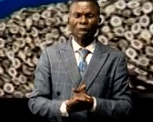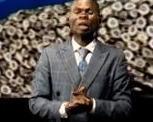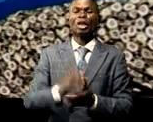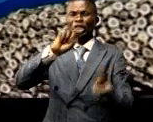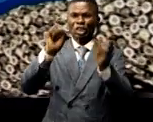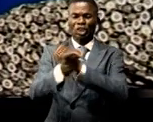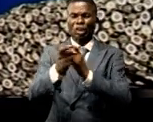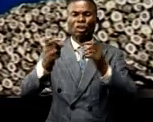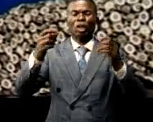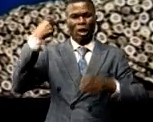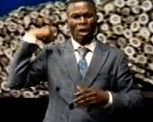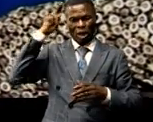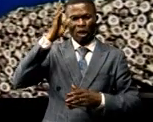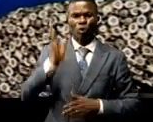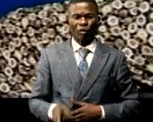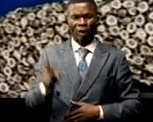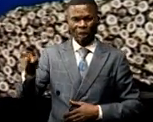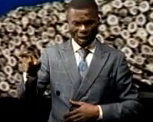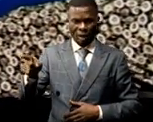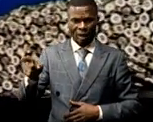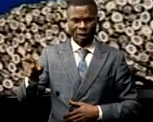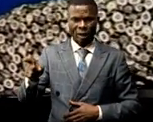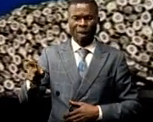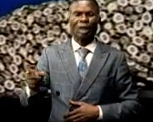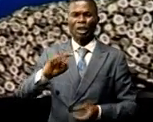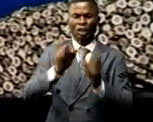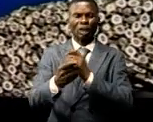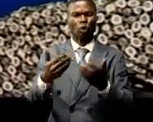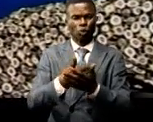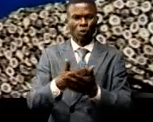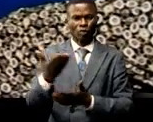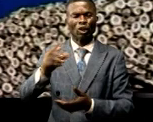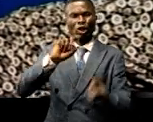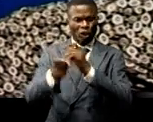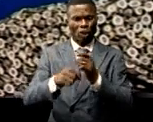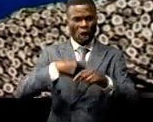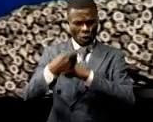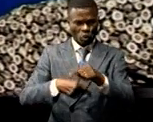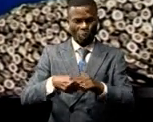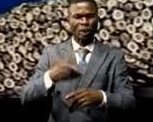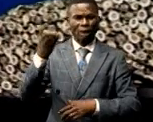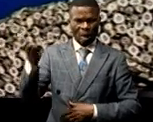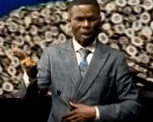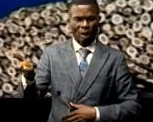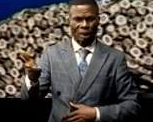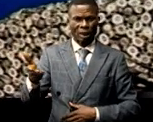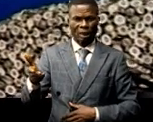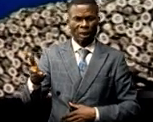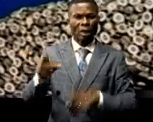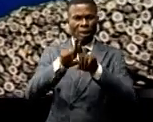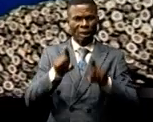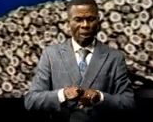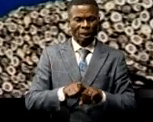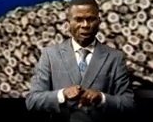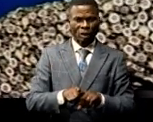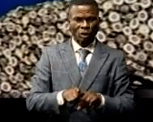siège, nous estimons qu'il y a un changement qui est en train de s'annoncer. Mais cela ne va pas nous endormir